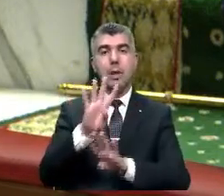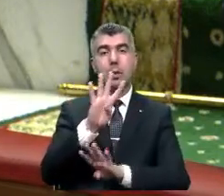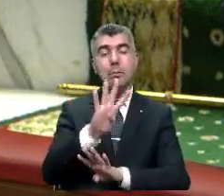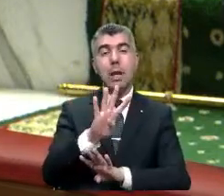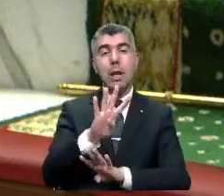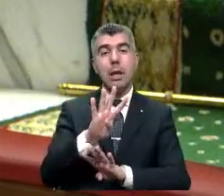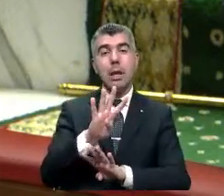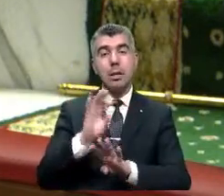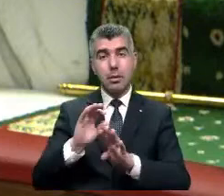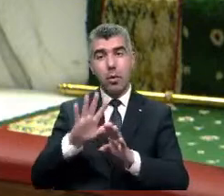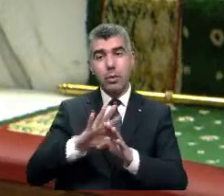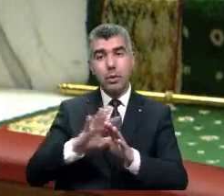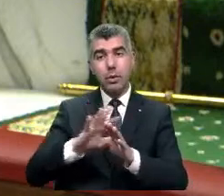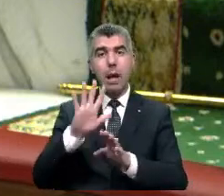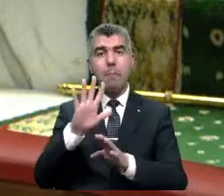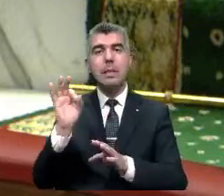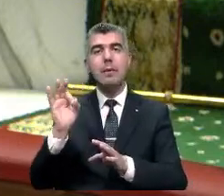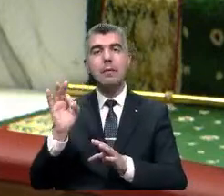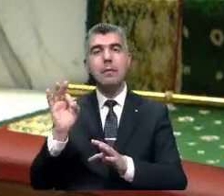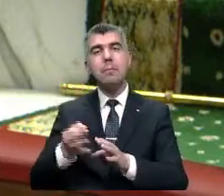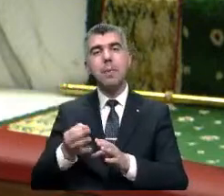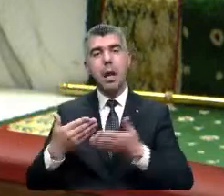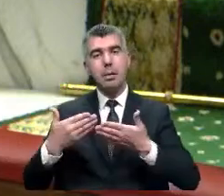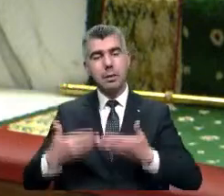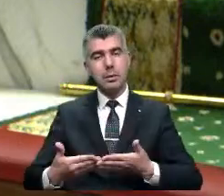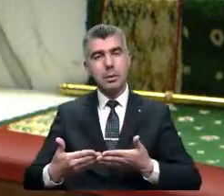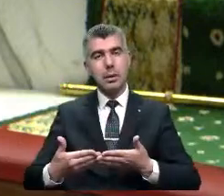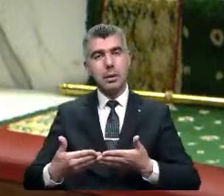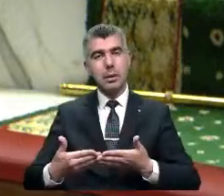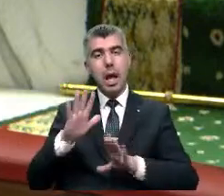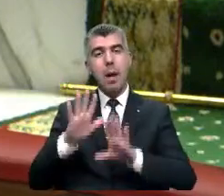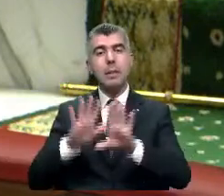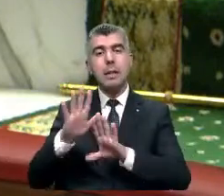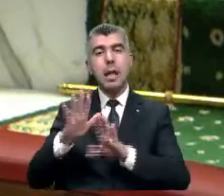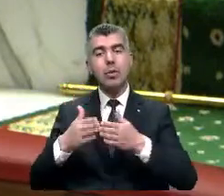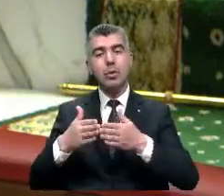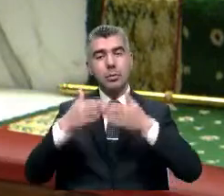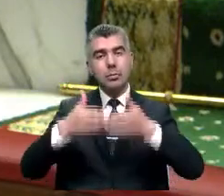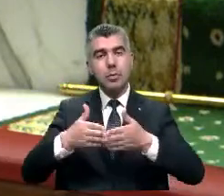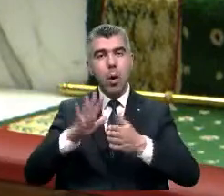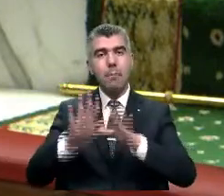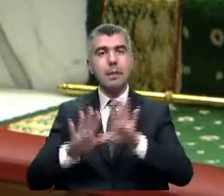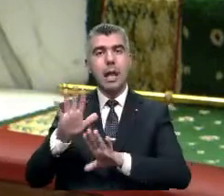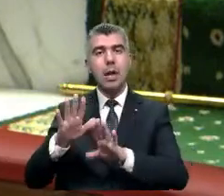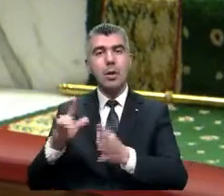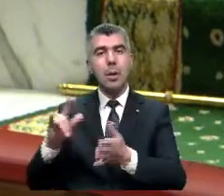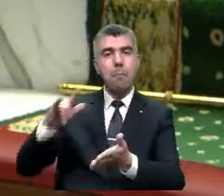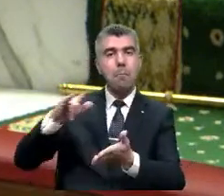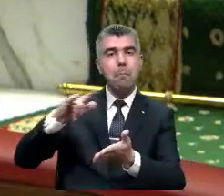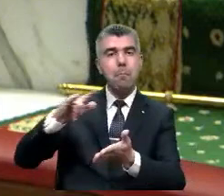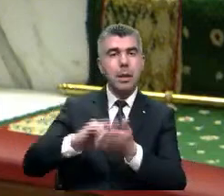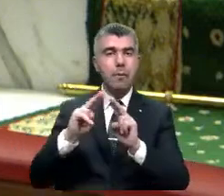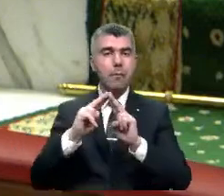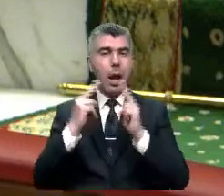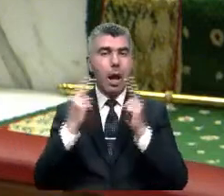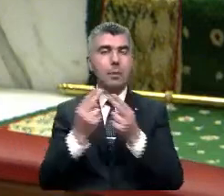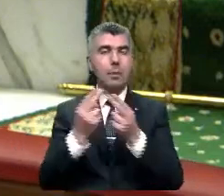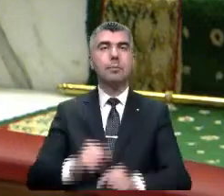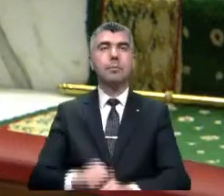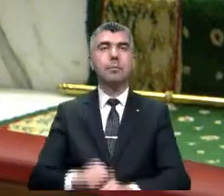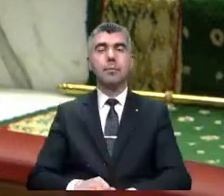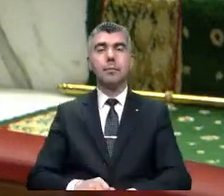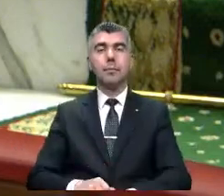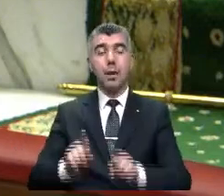85% من الساكنة عوض 50% حاليا، وربط 12% المطار دوليا. هذا يجب التذكير بأن